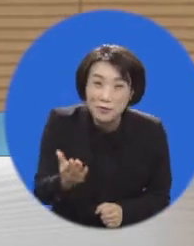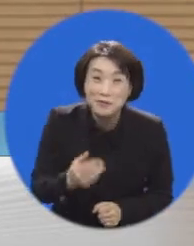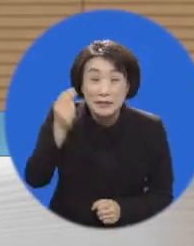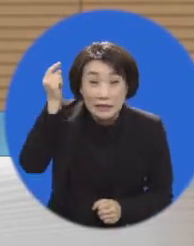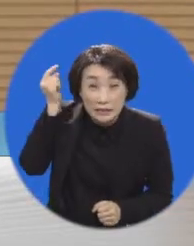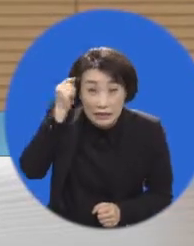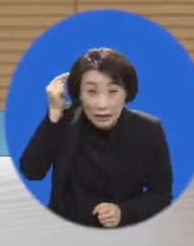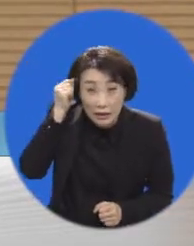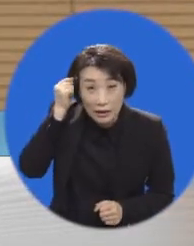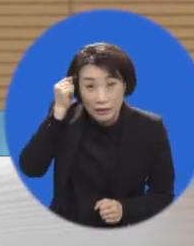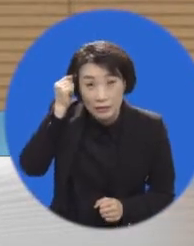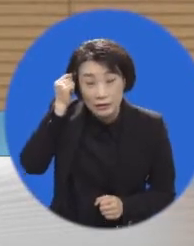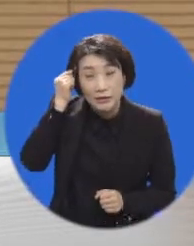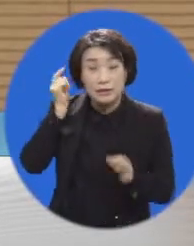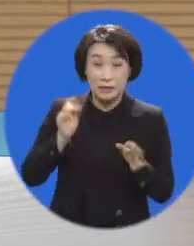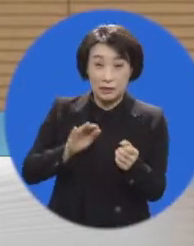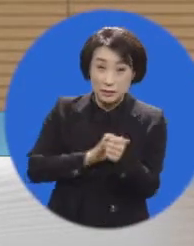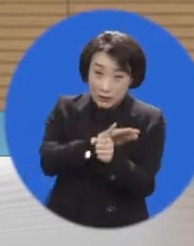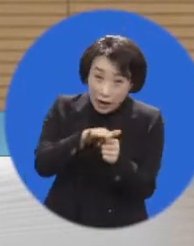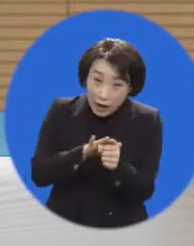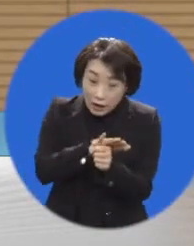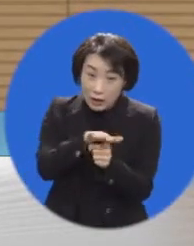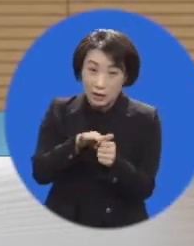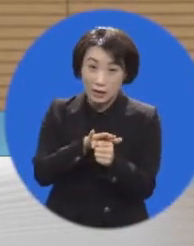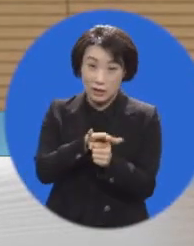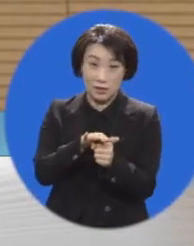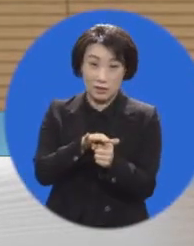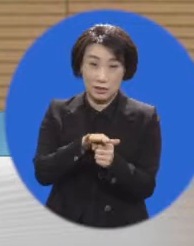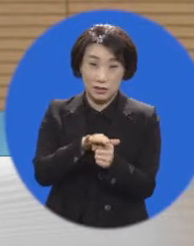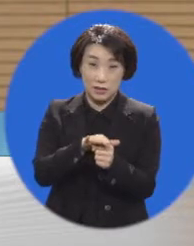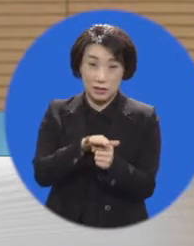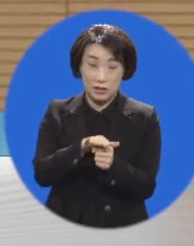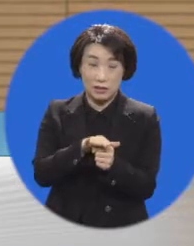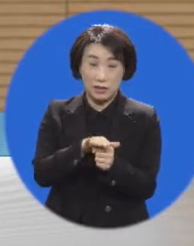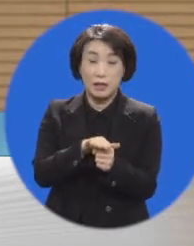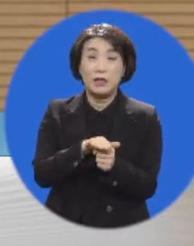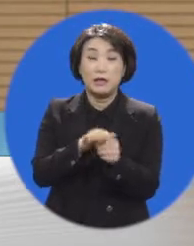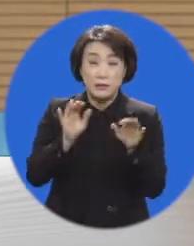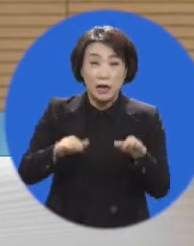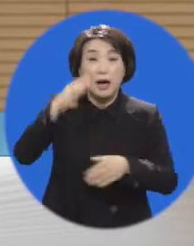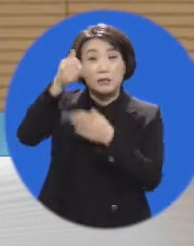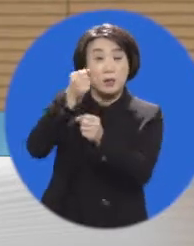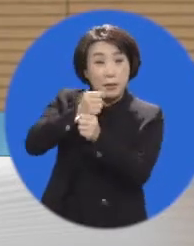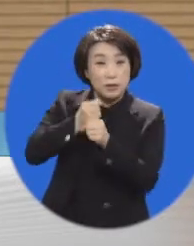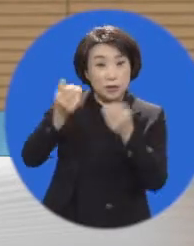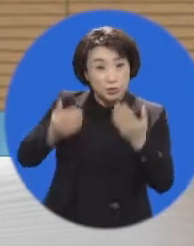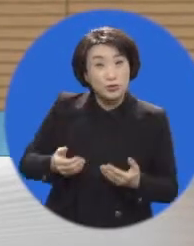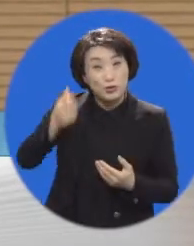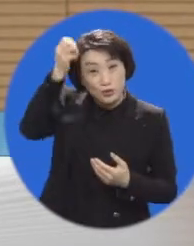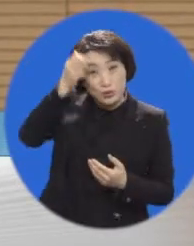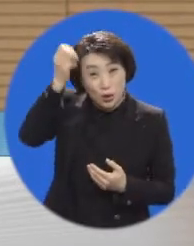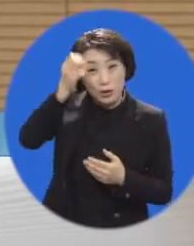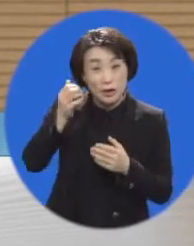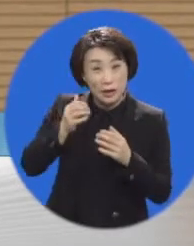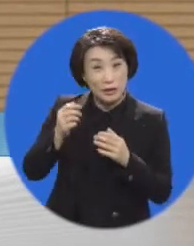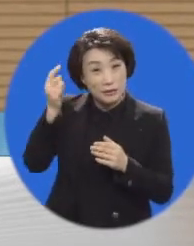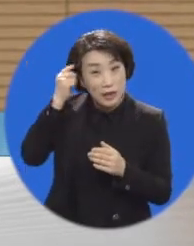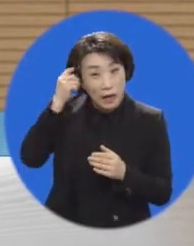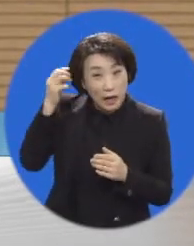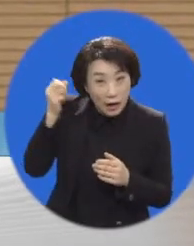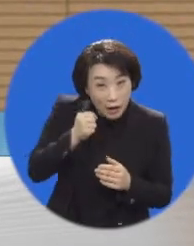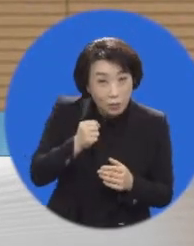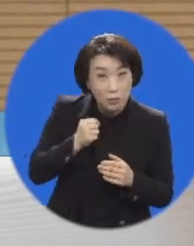생각이 사랑할 수밖에 없도록 하나님이 만드신 영적인 온전한